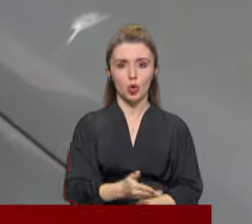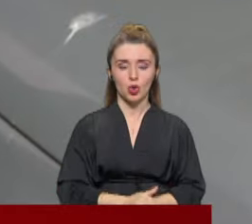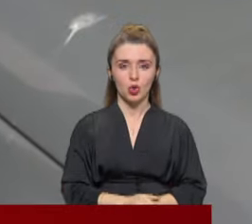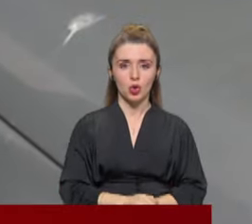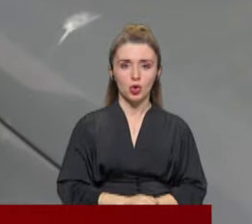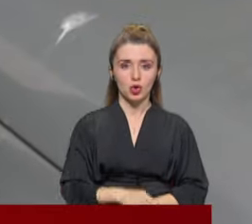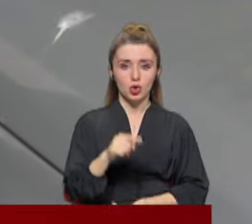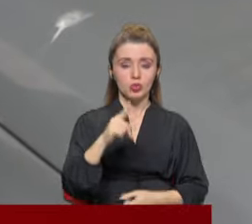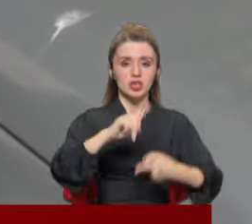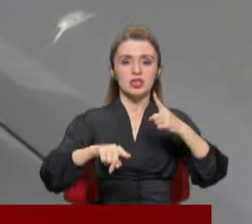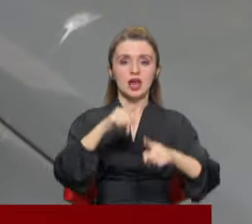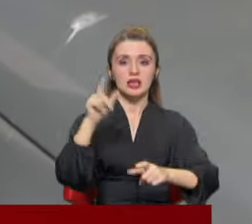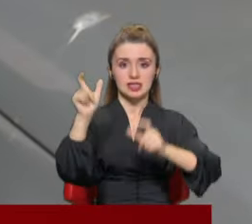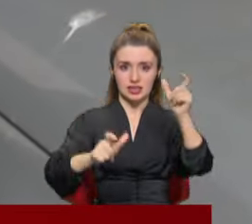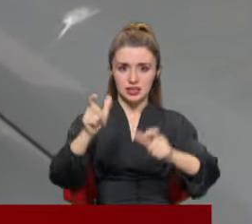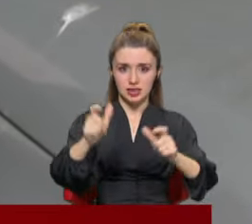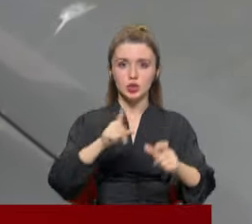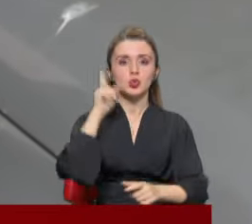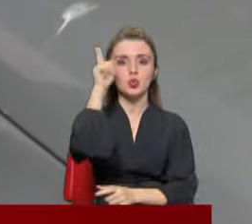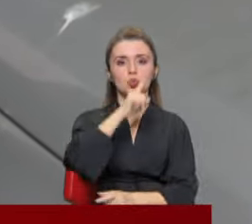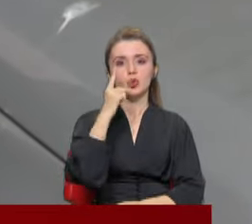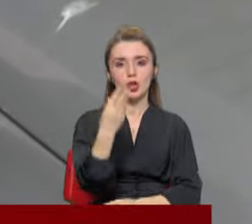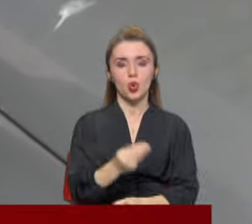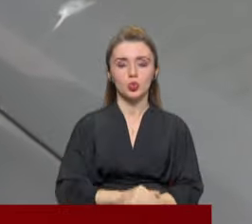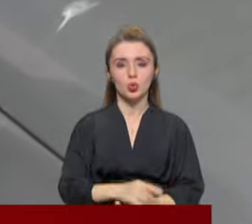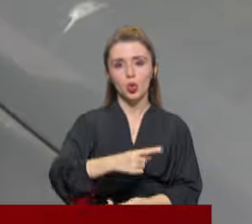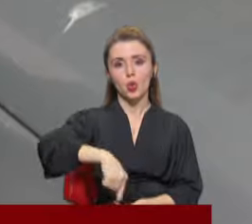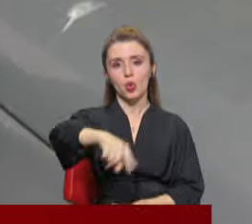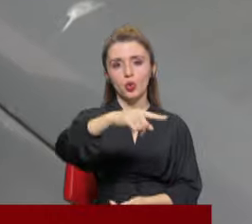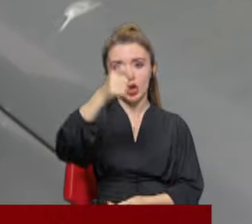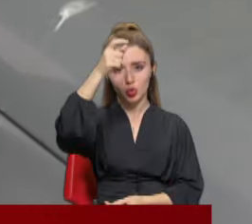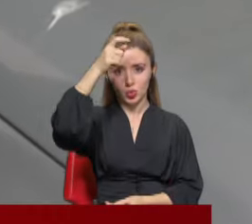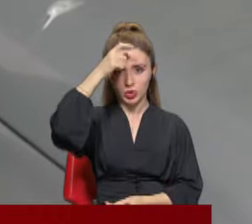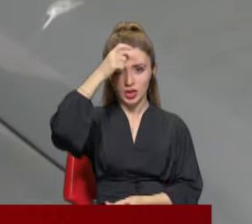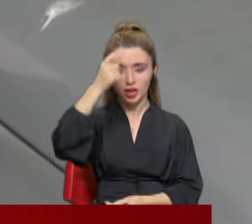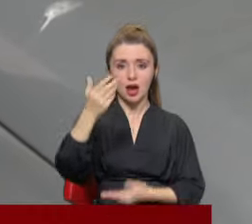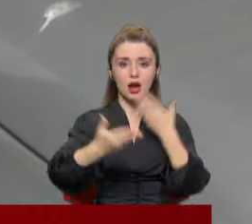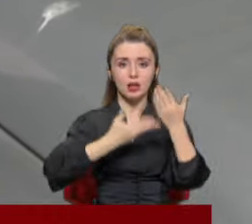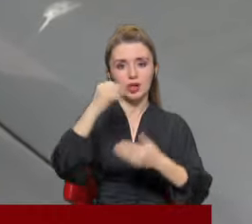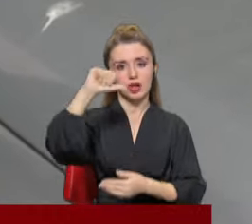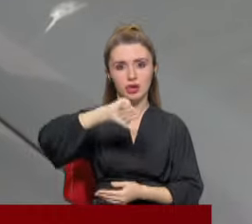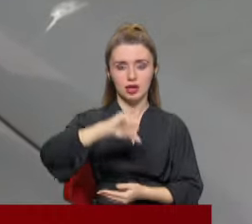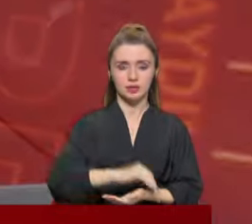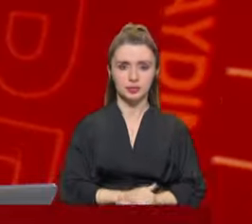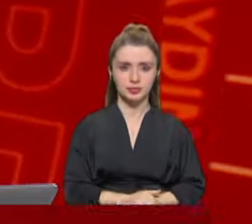bu başımızdaki siyasilerin şeyi. Yani demek ki onlar Türkiye'yi anlatamıyorlar.